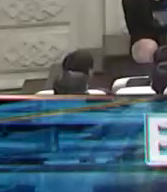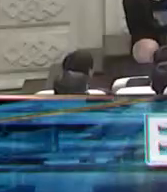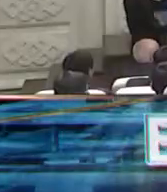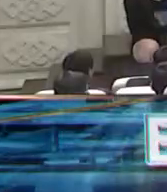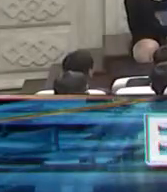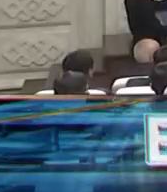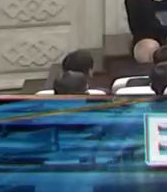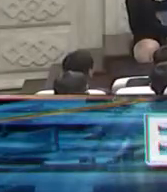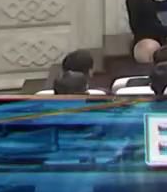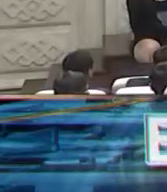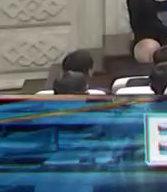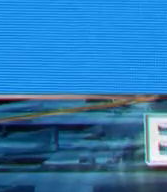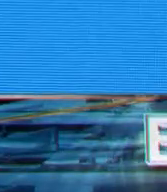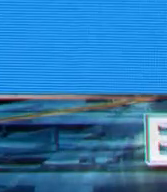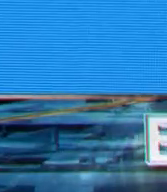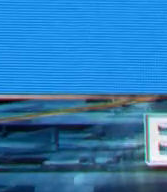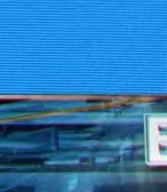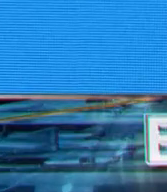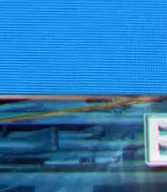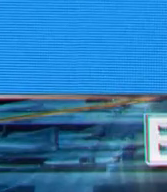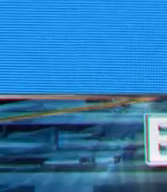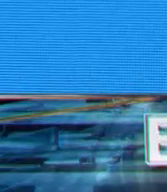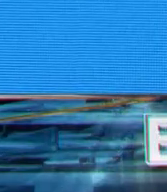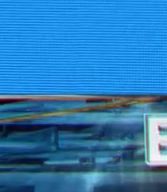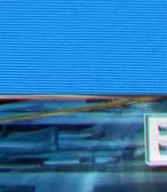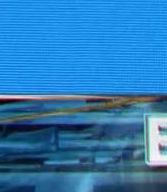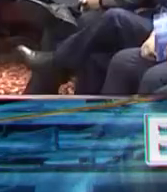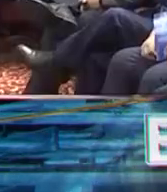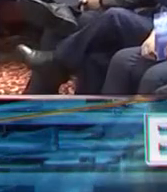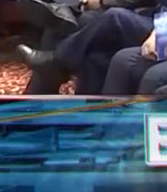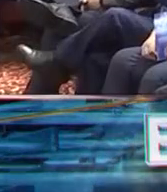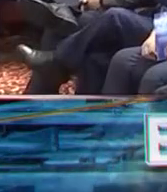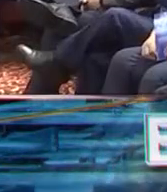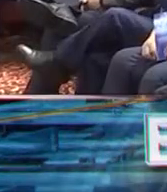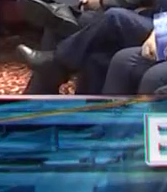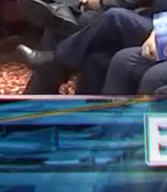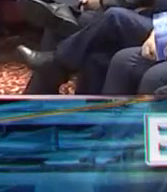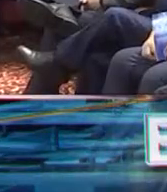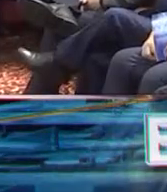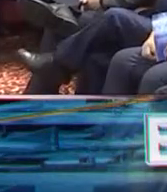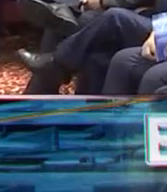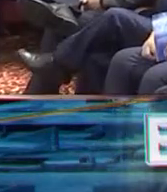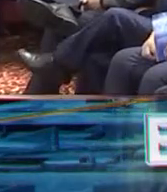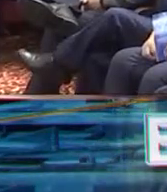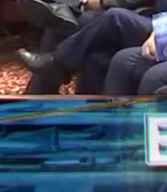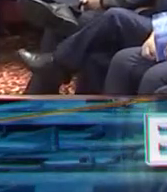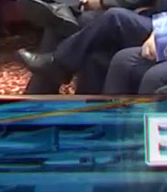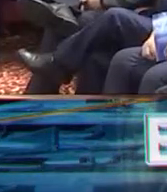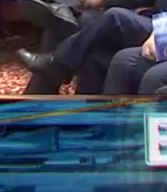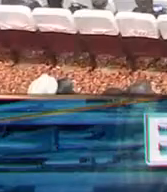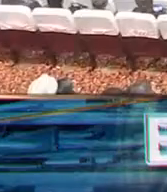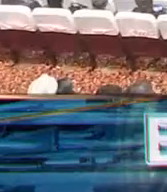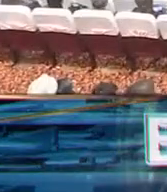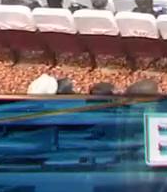2019 жыл облысымыз үшін табысты болды. Жалпы өңірлік өнім 3 триллион теңгеден асты. 48 мыңнан аса жұмыс орны